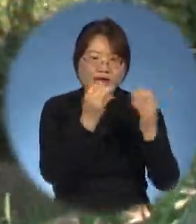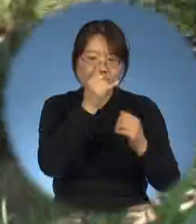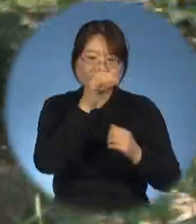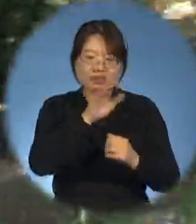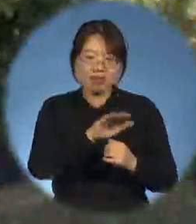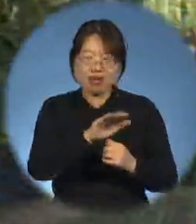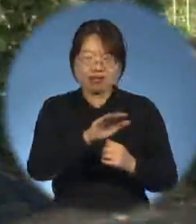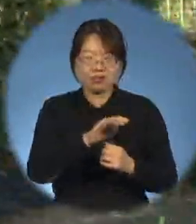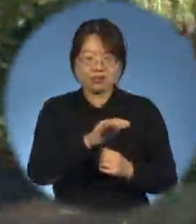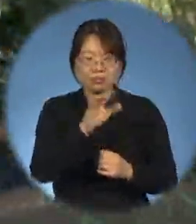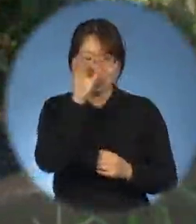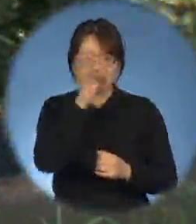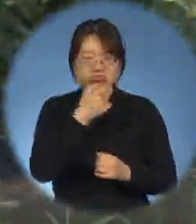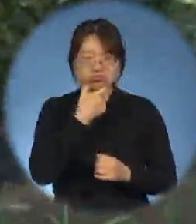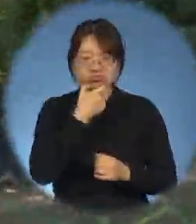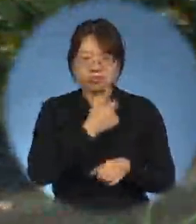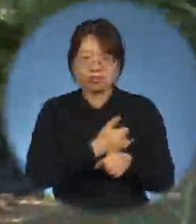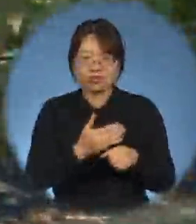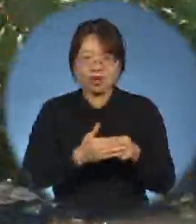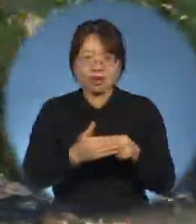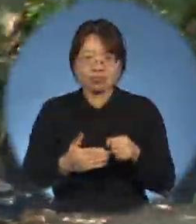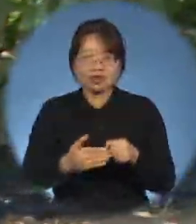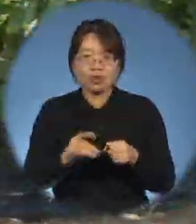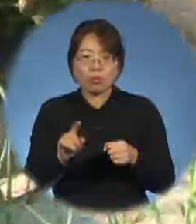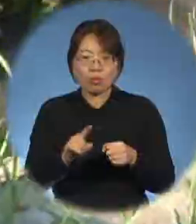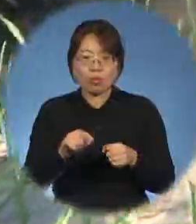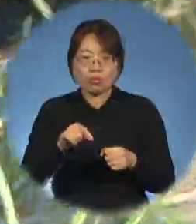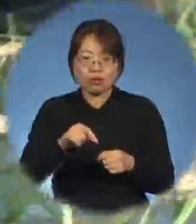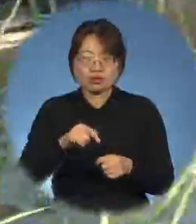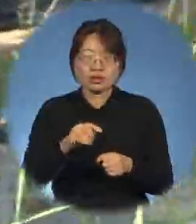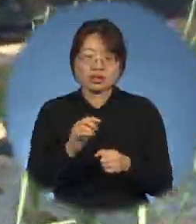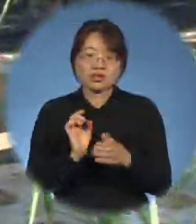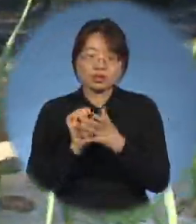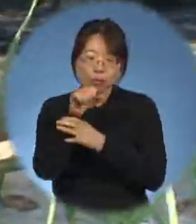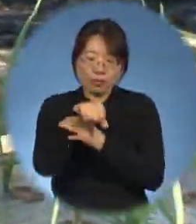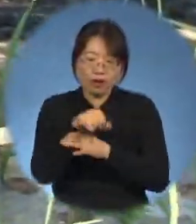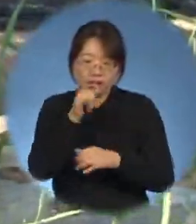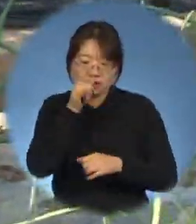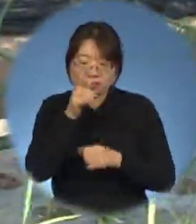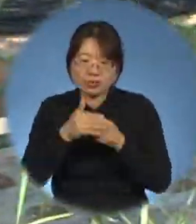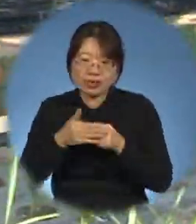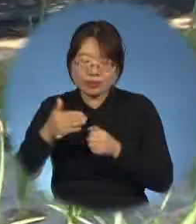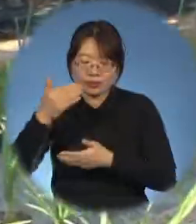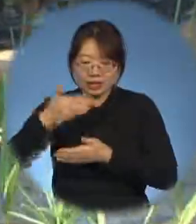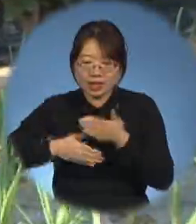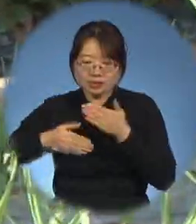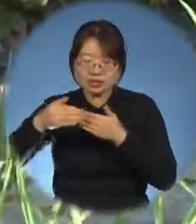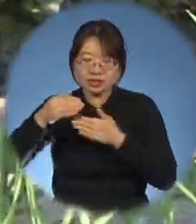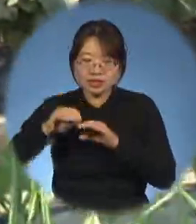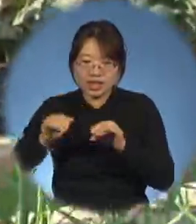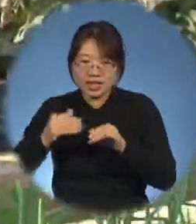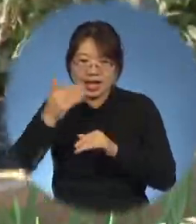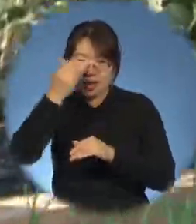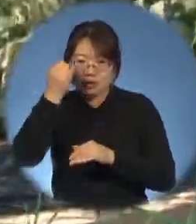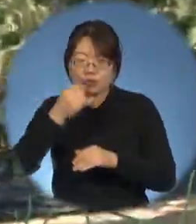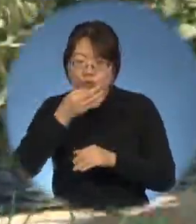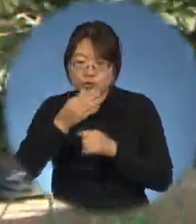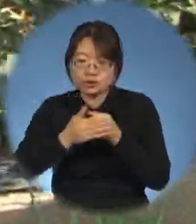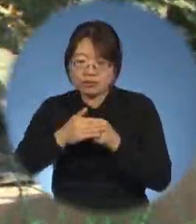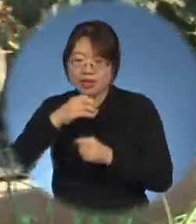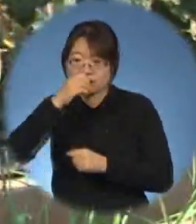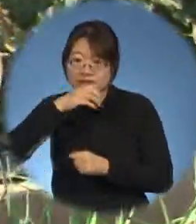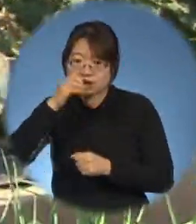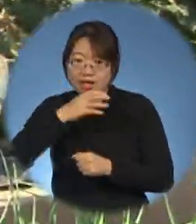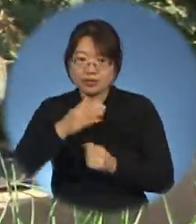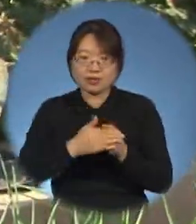아이와 요 것이요 무심하다 나오니 생산이 나온 뒤 람은 땅에 그날 뭐니 욕심에 하시는 거야 이제 그런 이제 그런